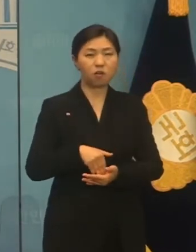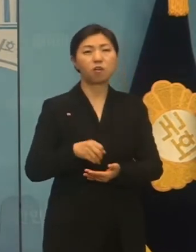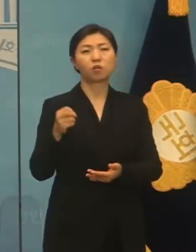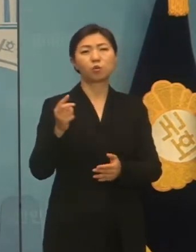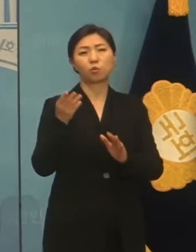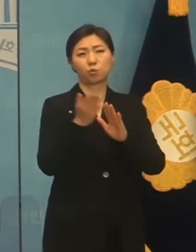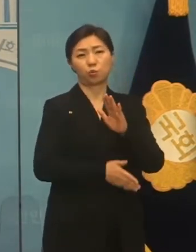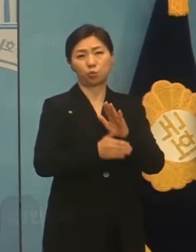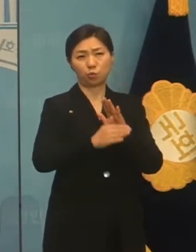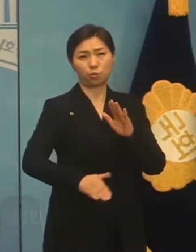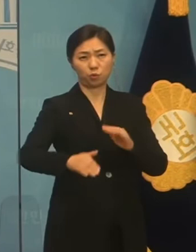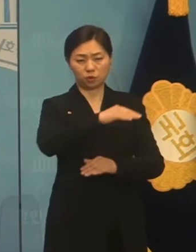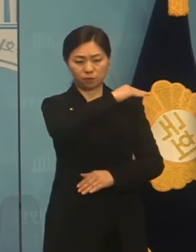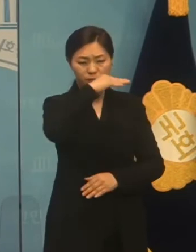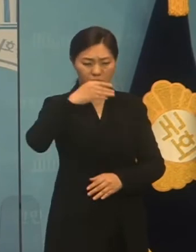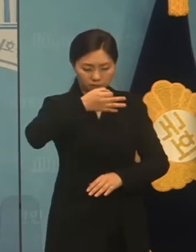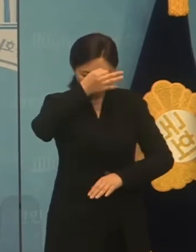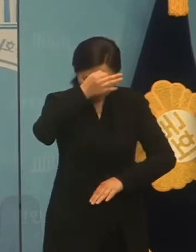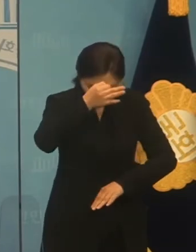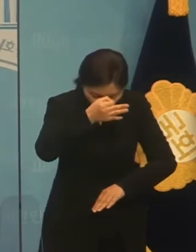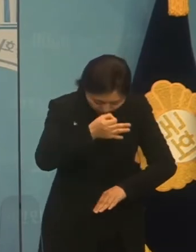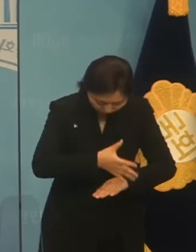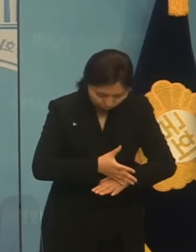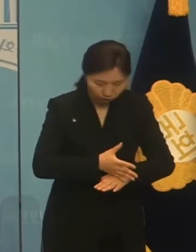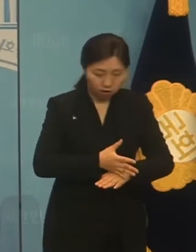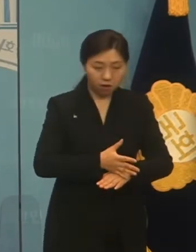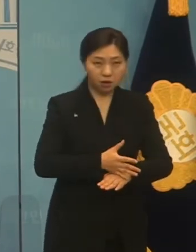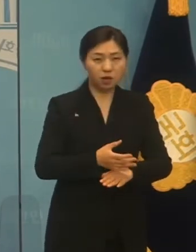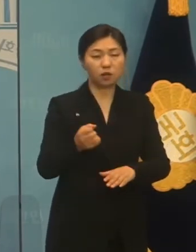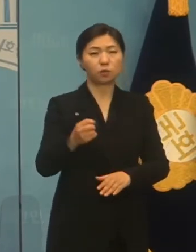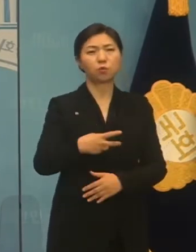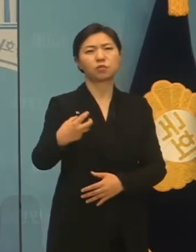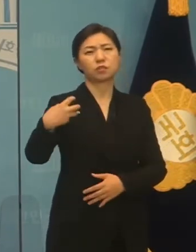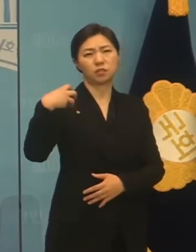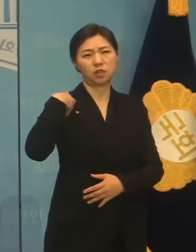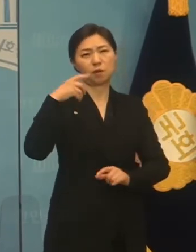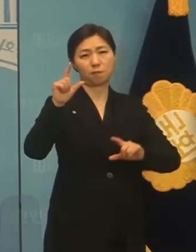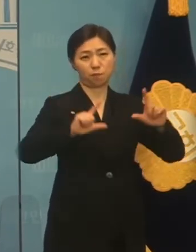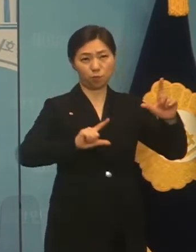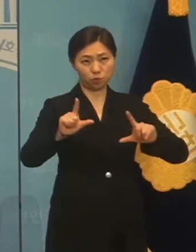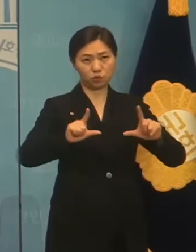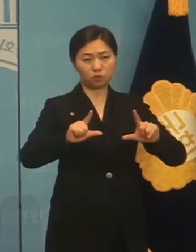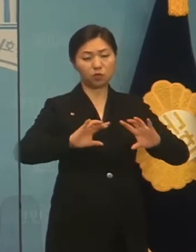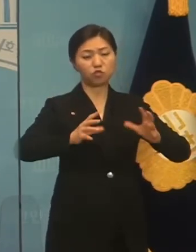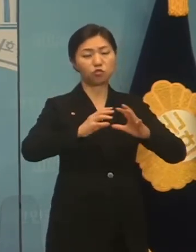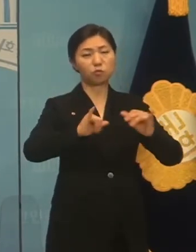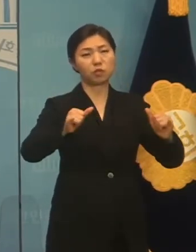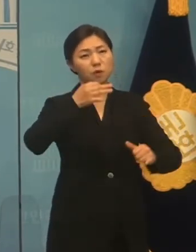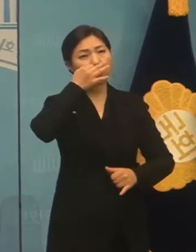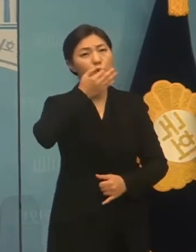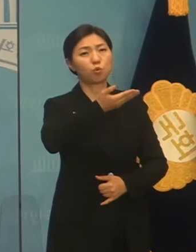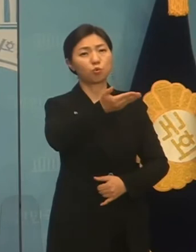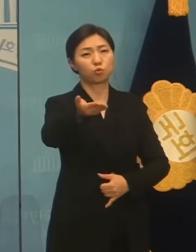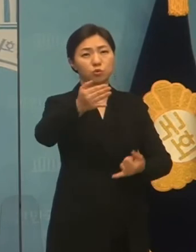된 진정한 사과와 책임지는 모습을 국민들께 보여드리겠습니다.